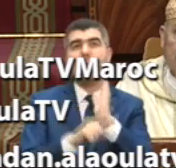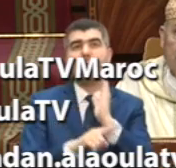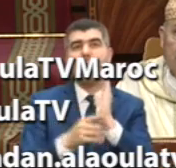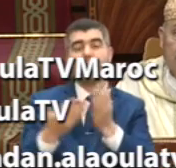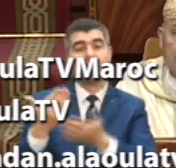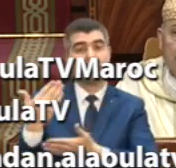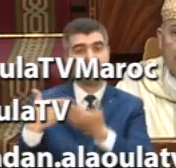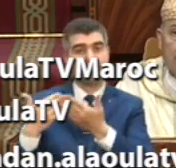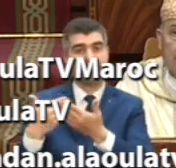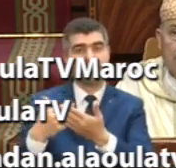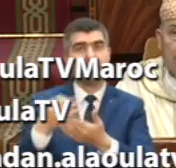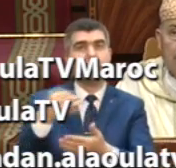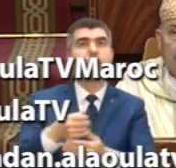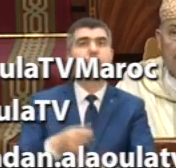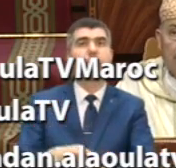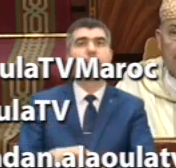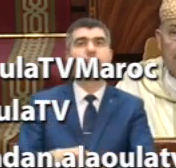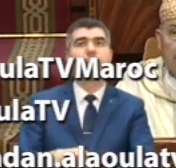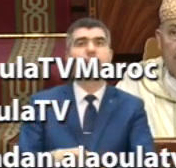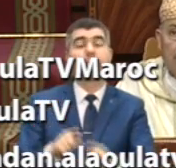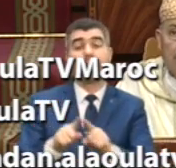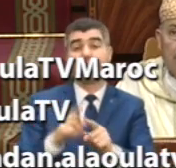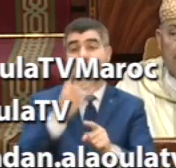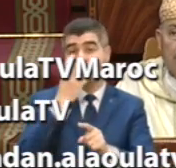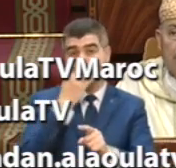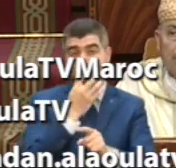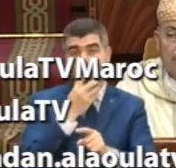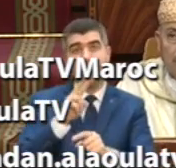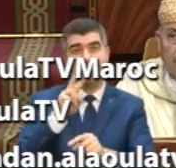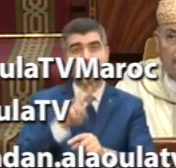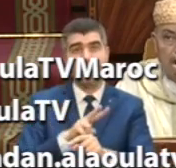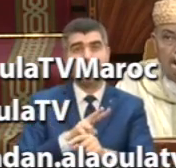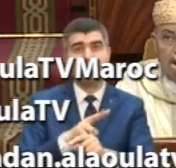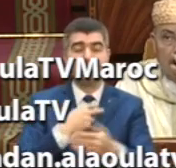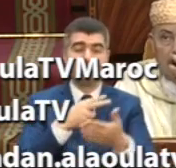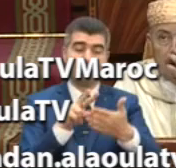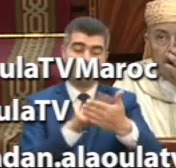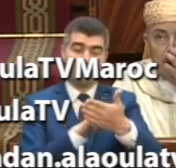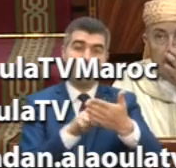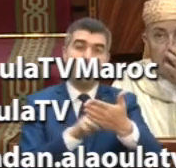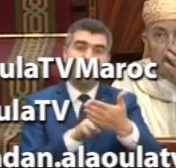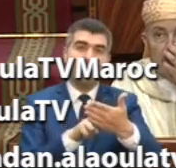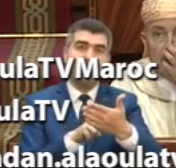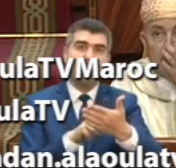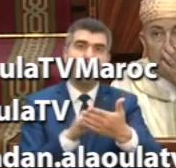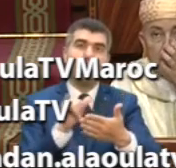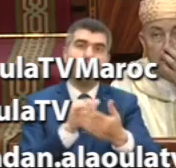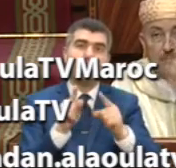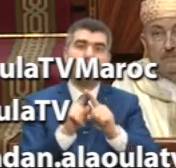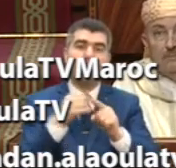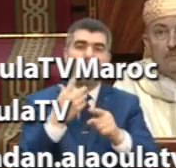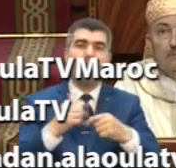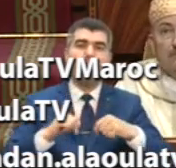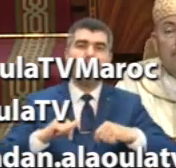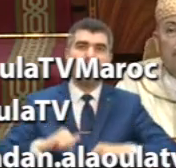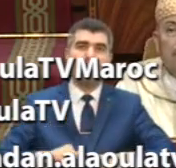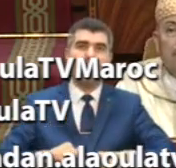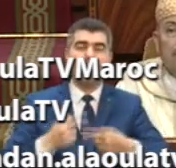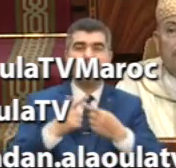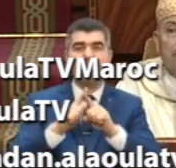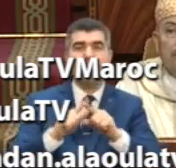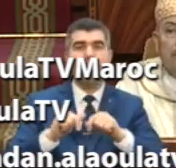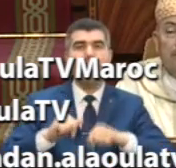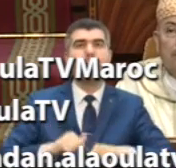فيما يخص هذا القضية، مع الأسف نتتبع عن قرب ما يقع بمجموعة ديال الإدارات وديال